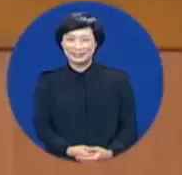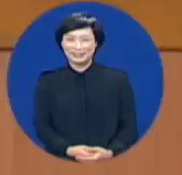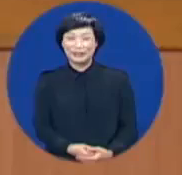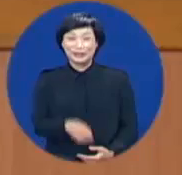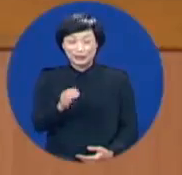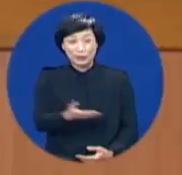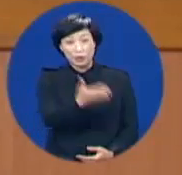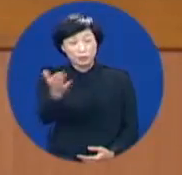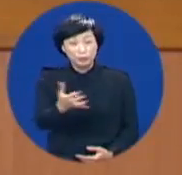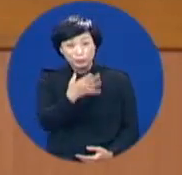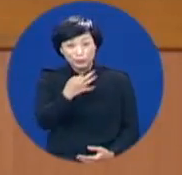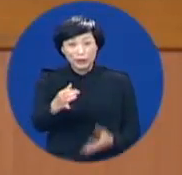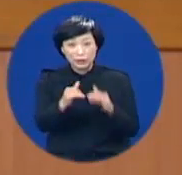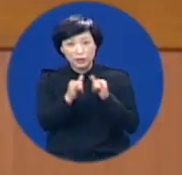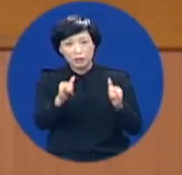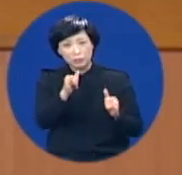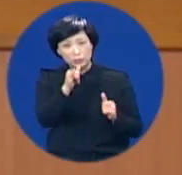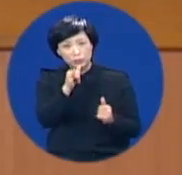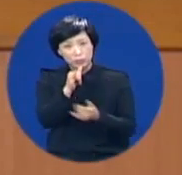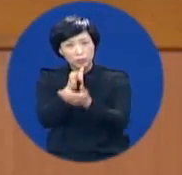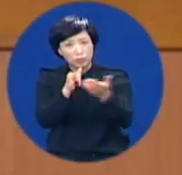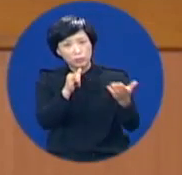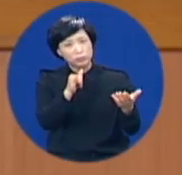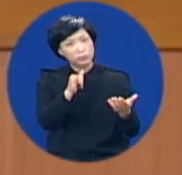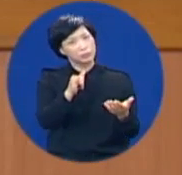그런데 불행한 사람이 있거든.